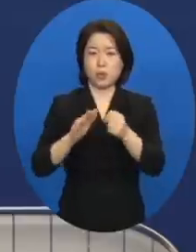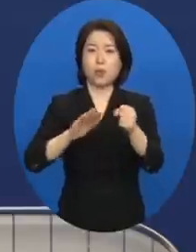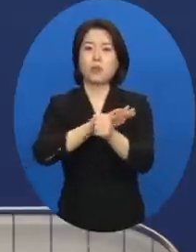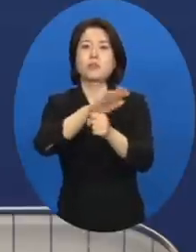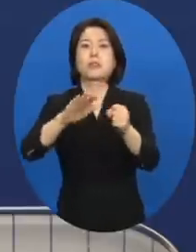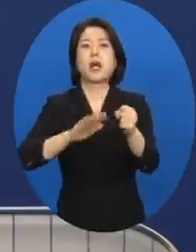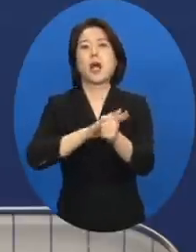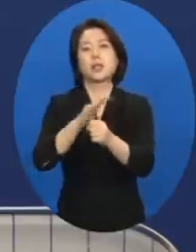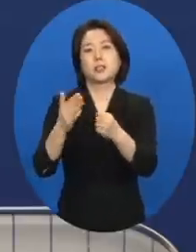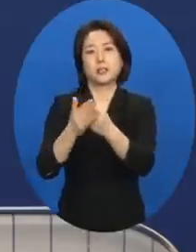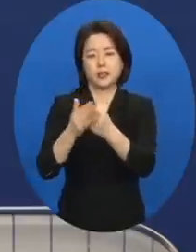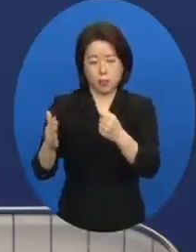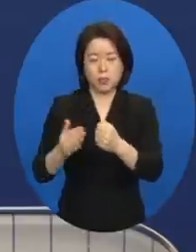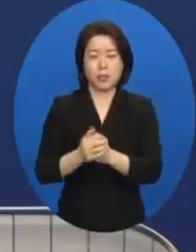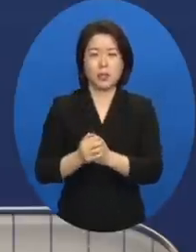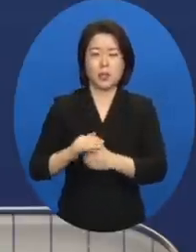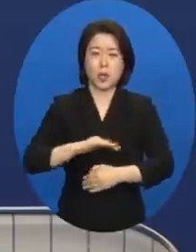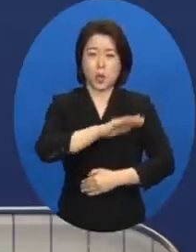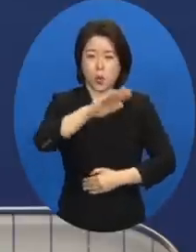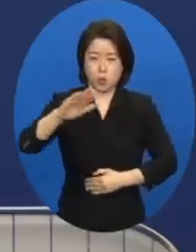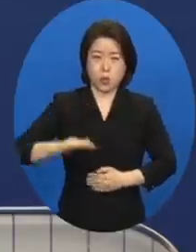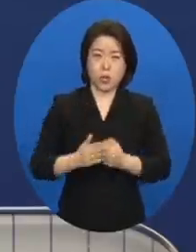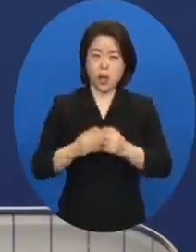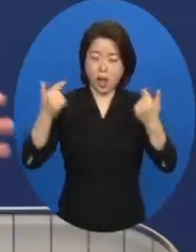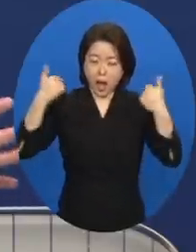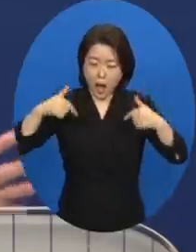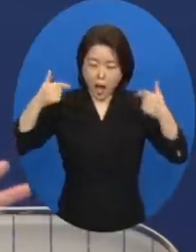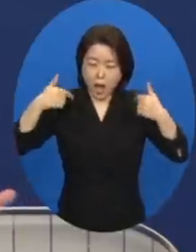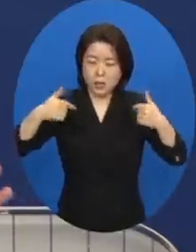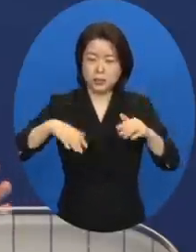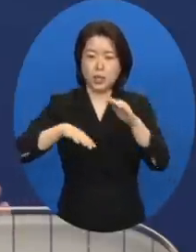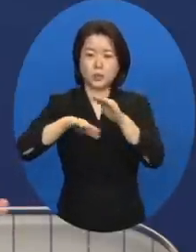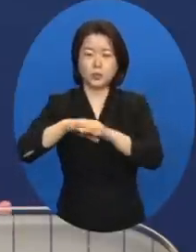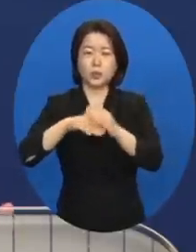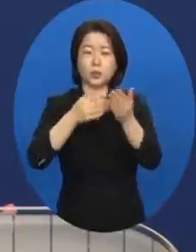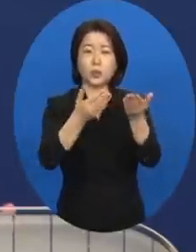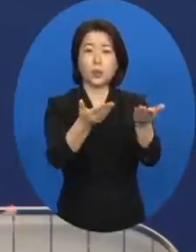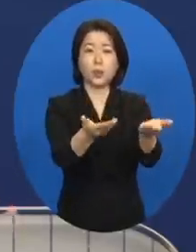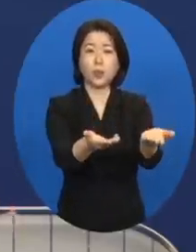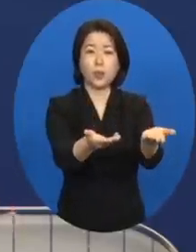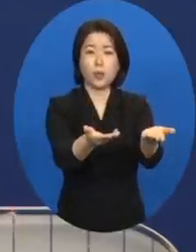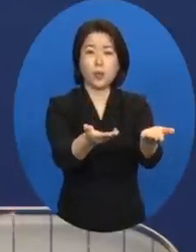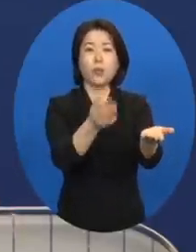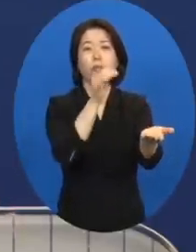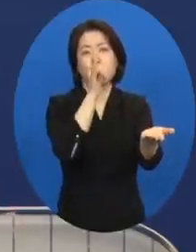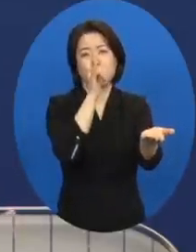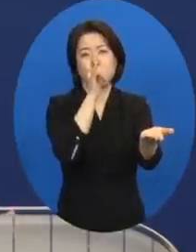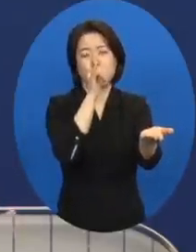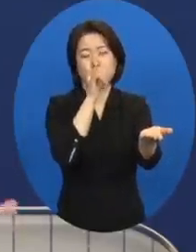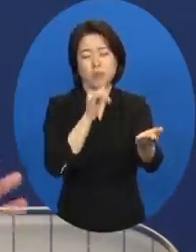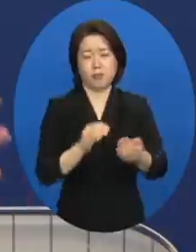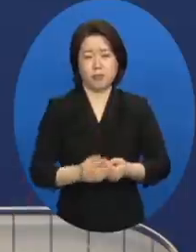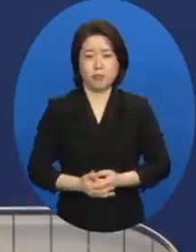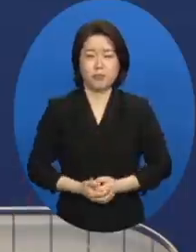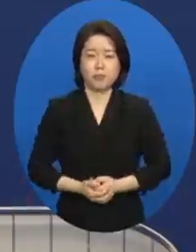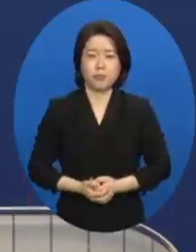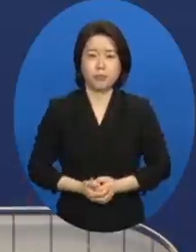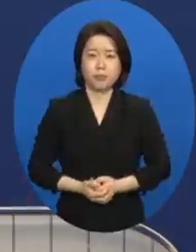사랑하셔서 우리에게 늘 손을 내밀고 계시다는 것.